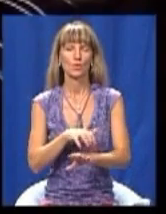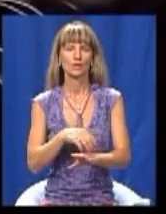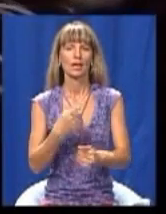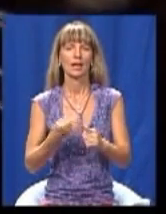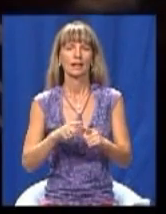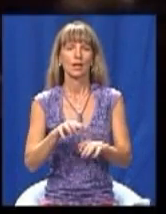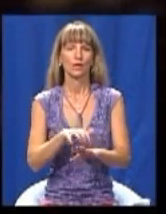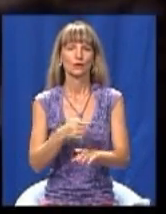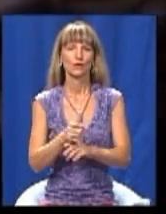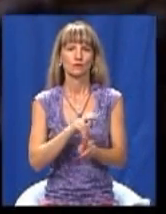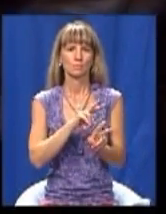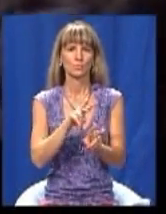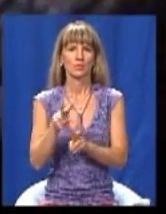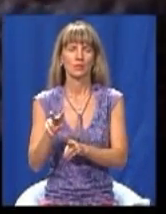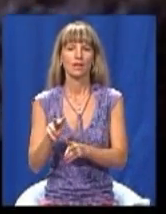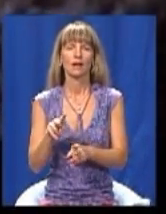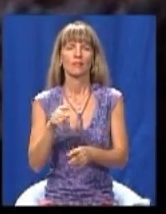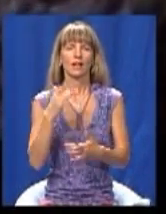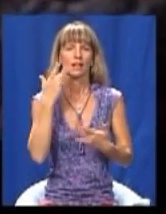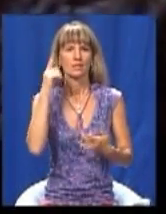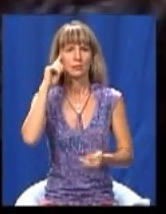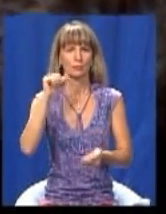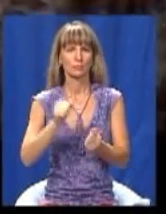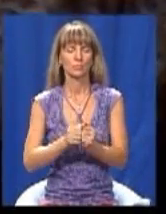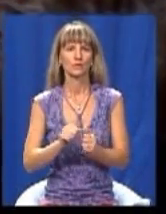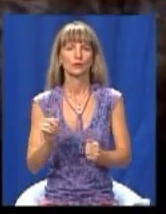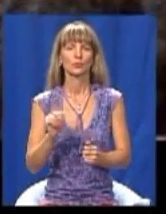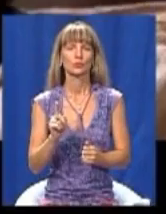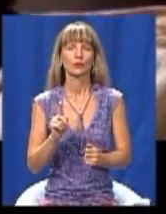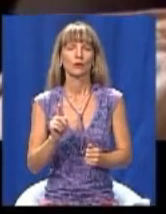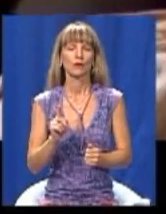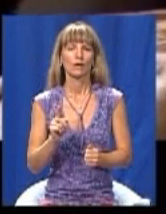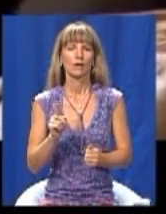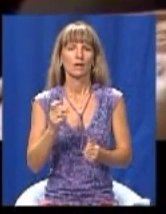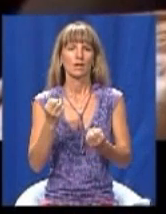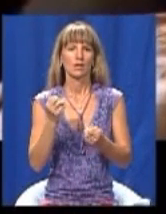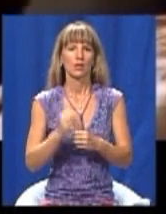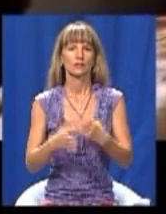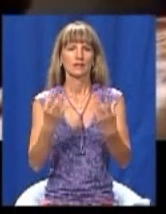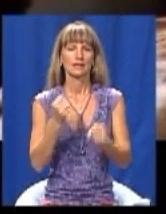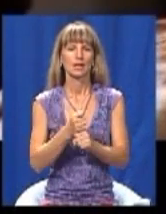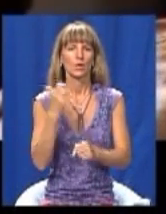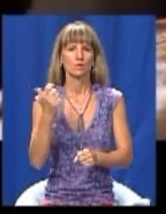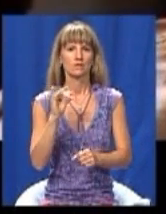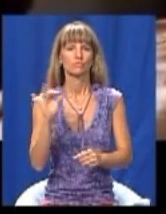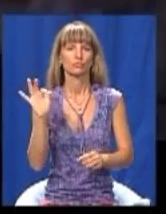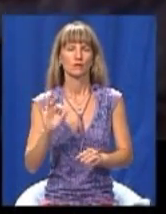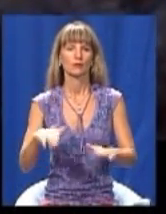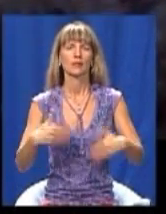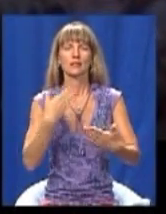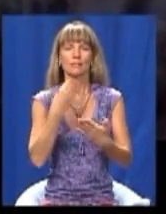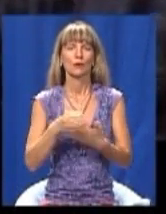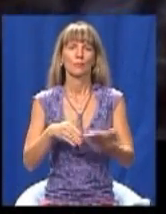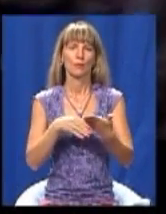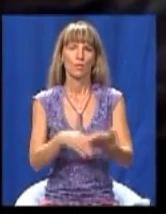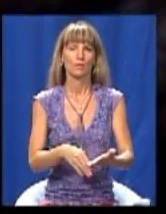Рекси дуже спостережливі. Вони легко запам'ятовують щоденні роботи господаря і часто пропонують свою допомогу.